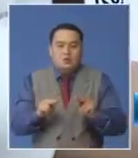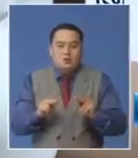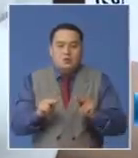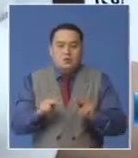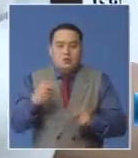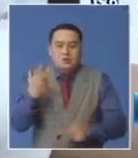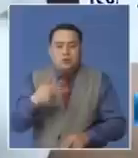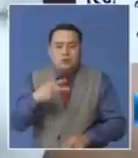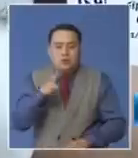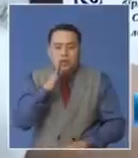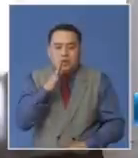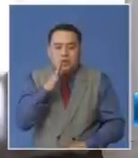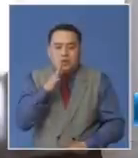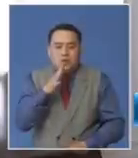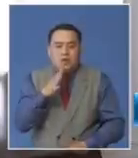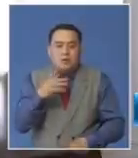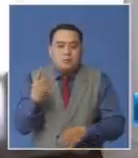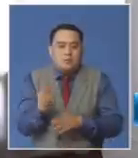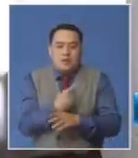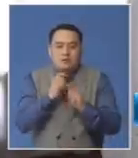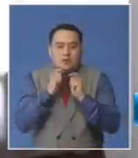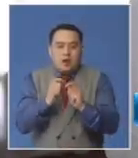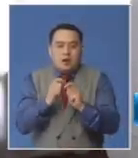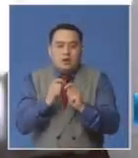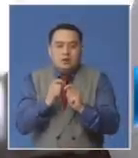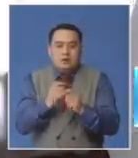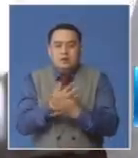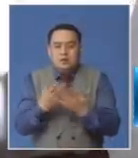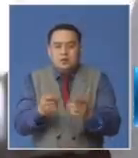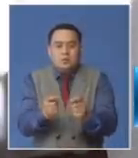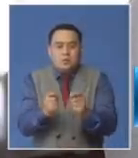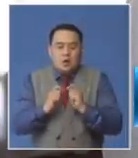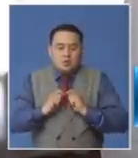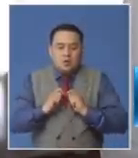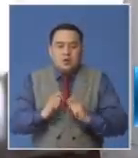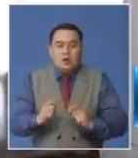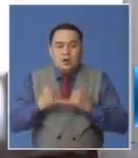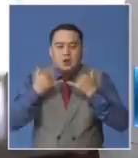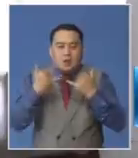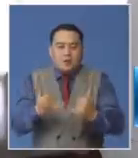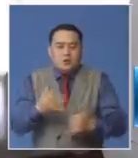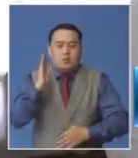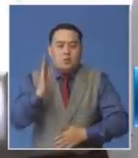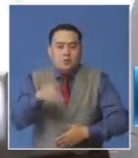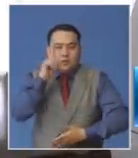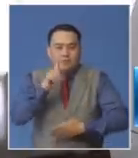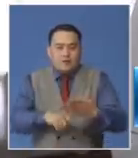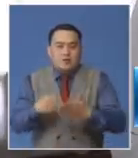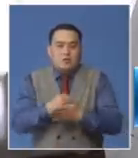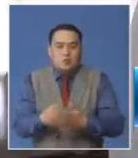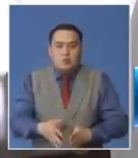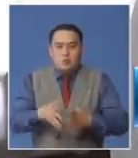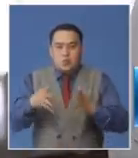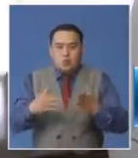почти уже 30 лет это наша не первая награда мы уже несколько раз получали почетные грамоты в будущем надеюсь добьемся еще